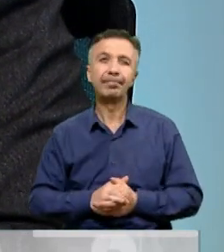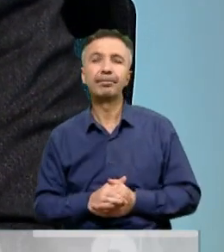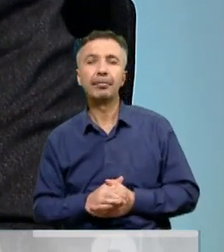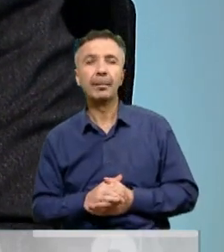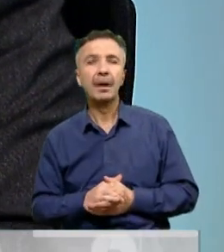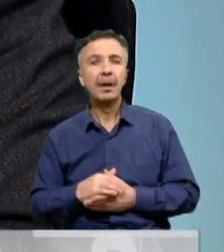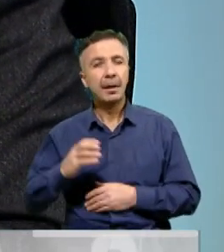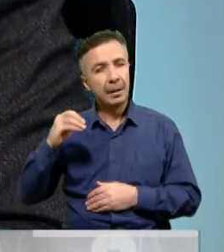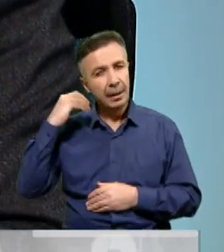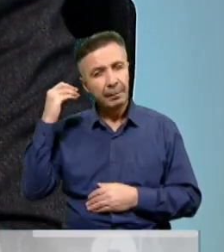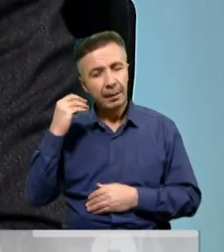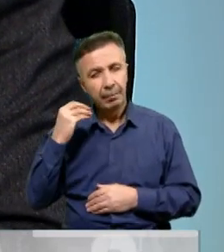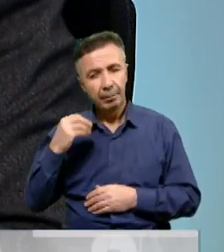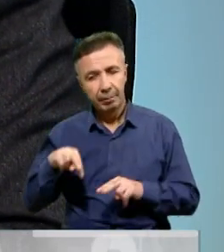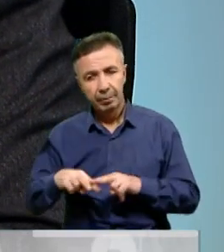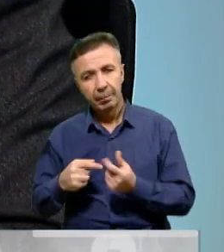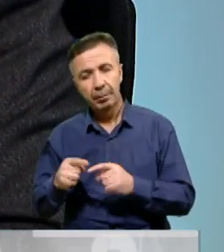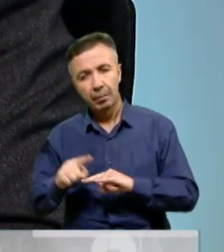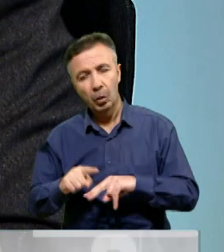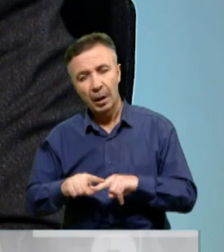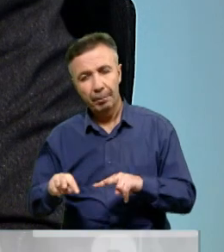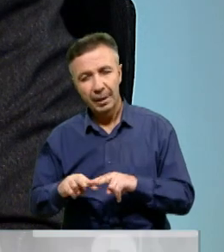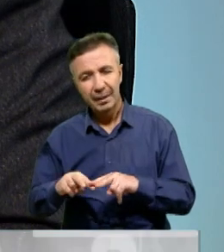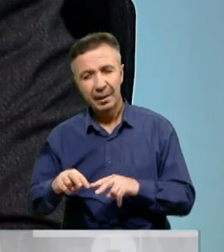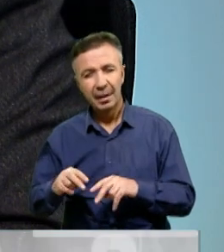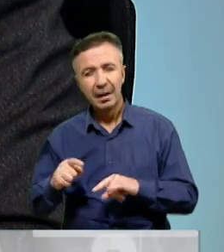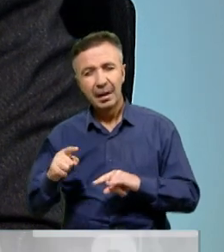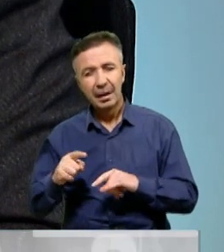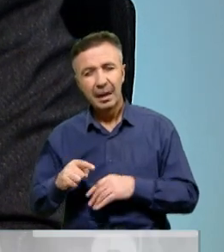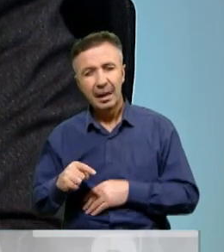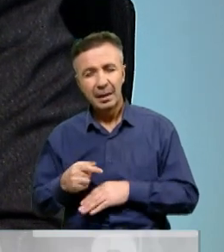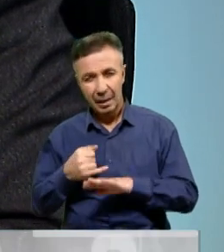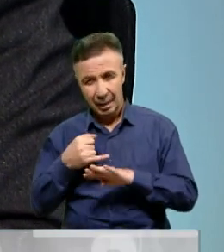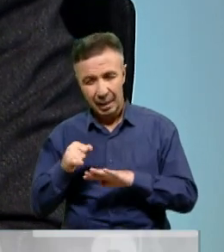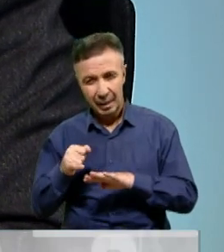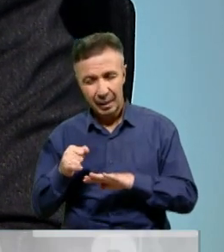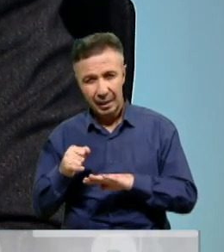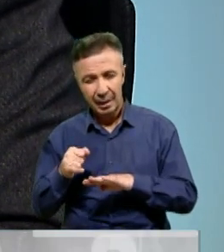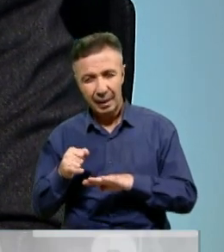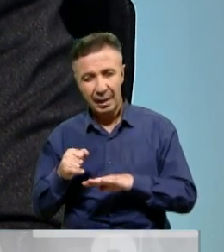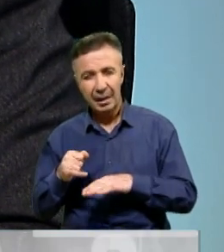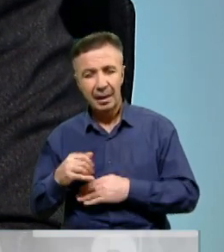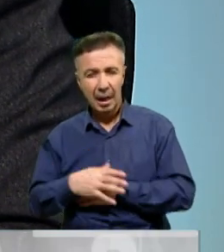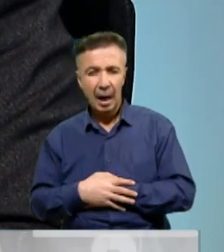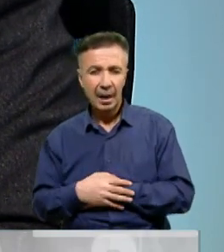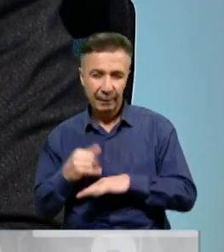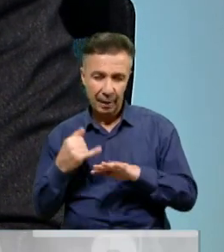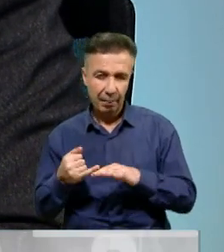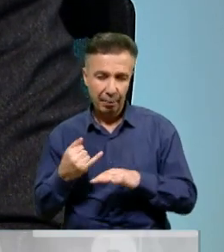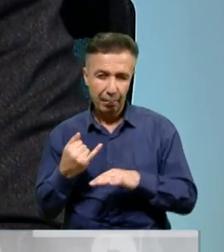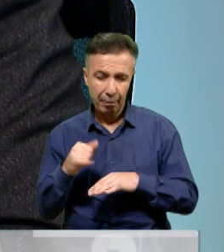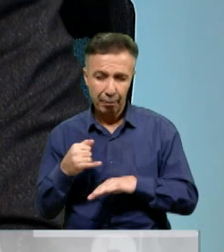İmam Muhammed Hanefi mezhebinden İmam Muhammed her biri için bir kefaretin yeterli olacağını